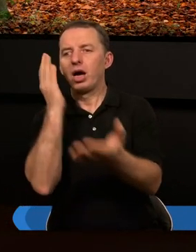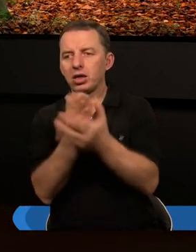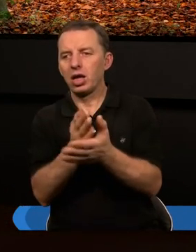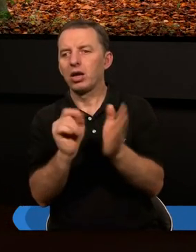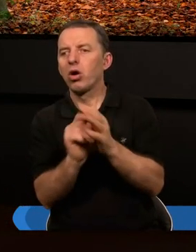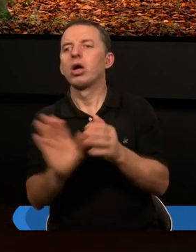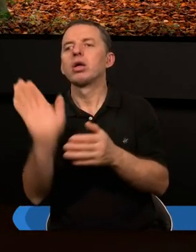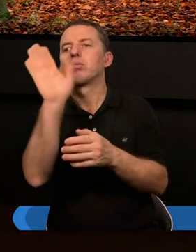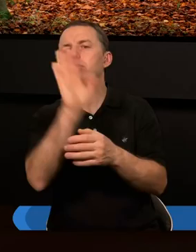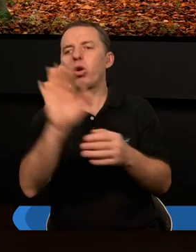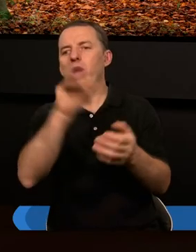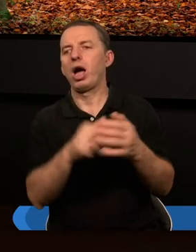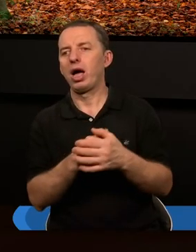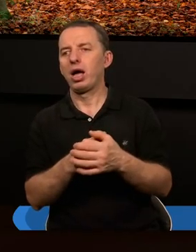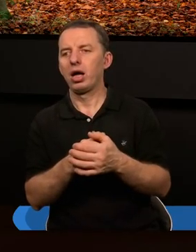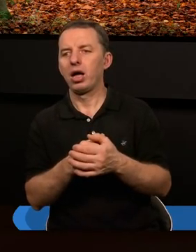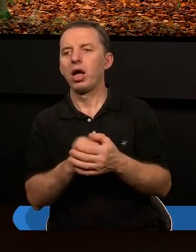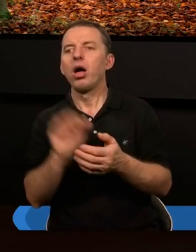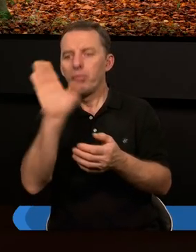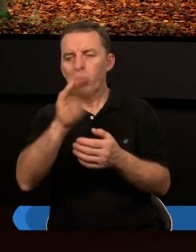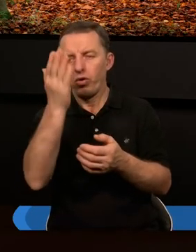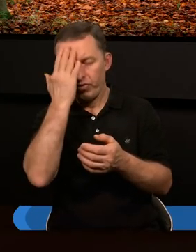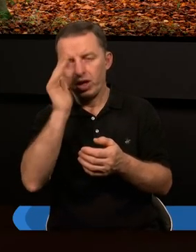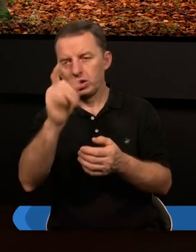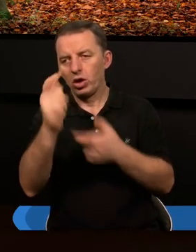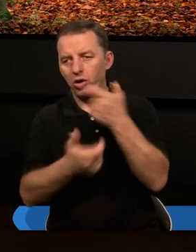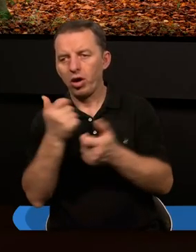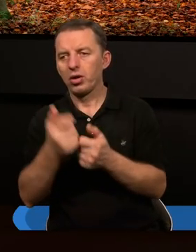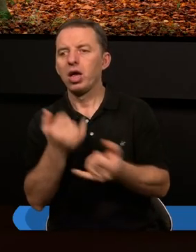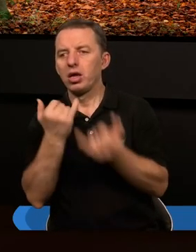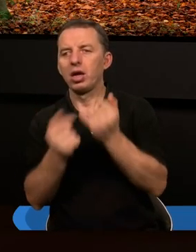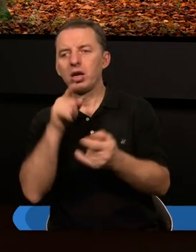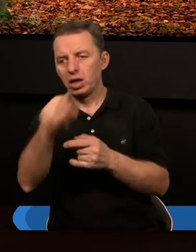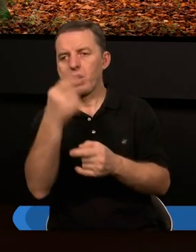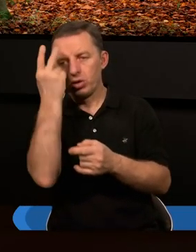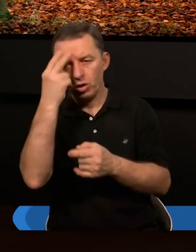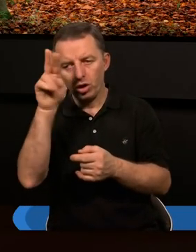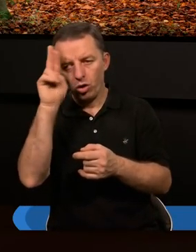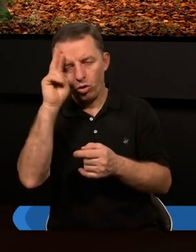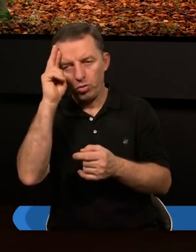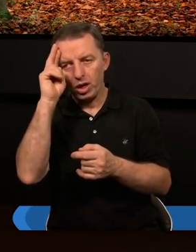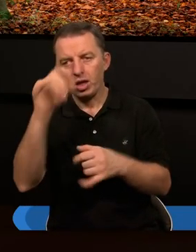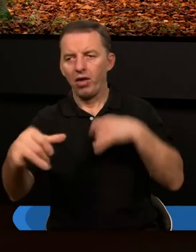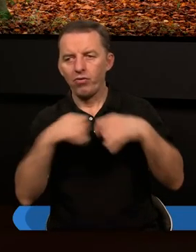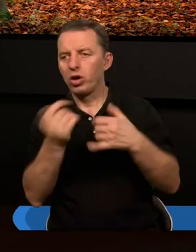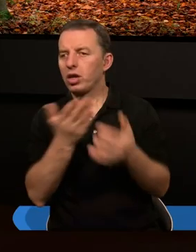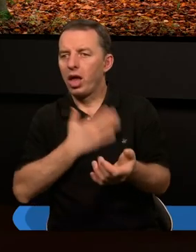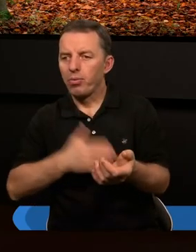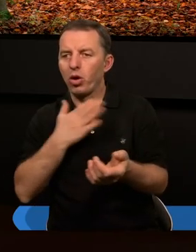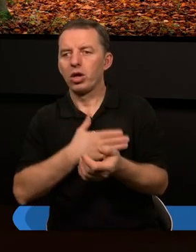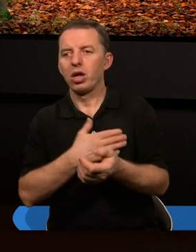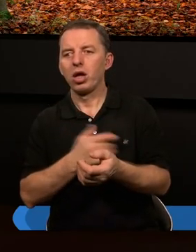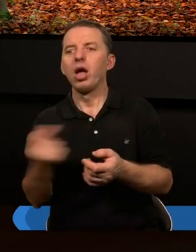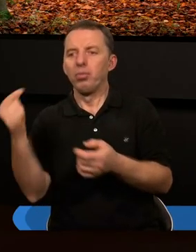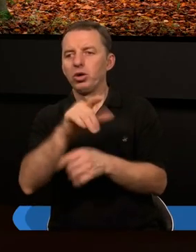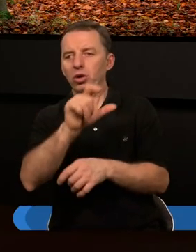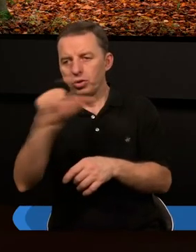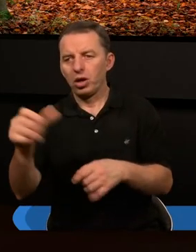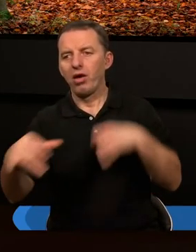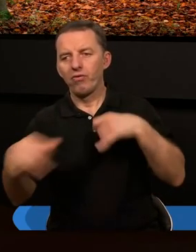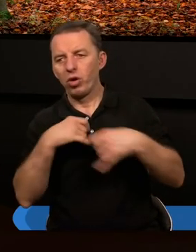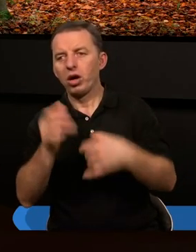tylko od Boga. Bóg wie, co robi. Nawet jeżeli my tego nie rozumiemy i nawet jeżeli ta władza nam się nie podoba, przyjdą